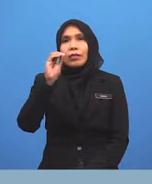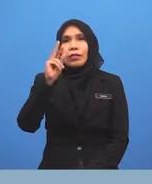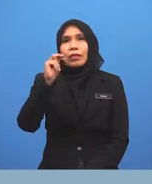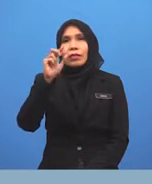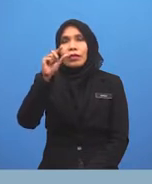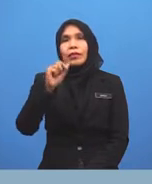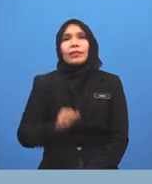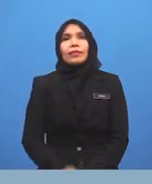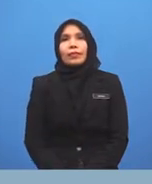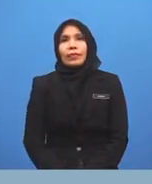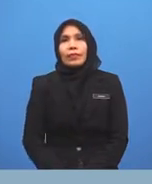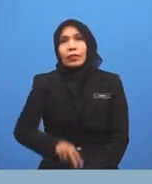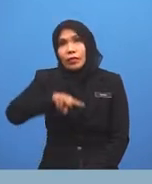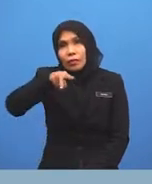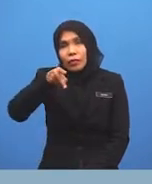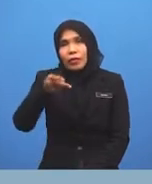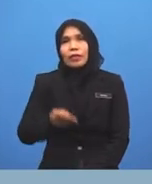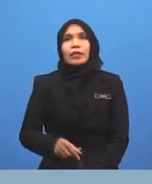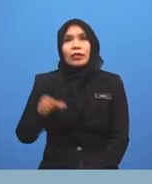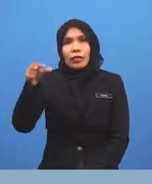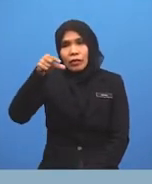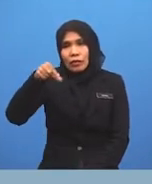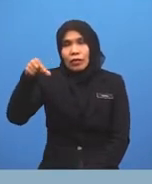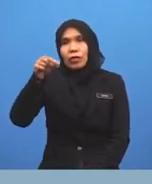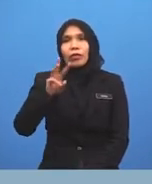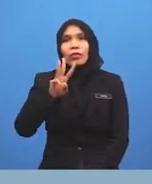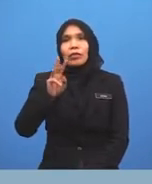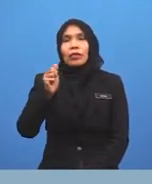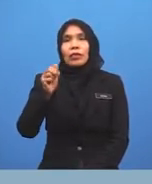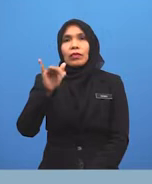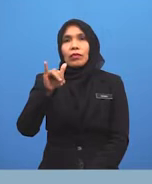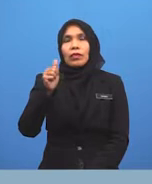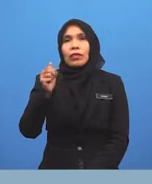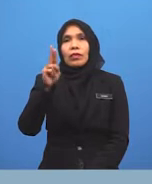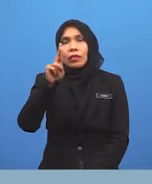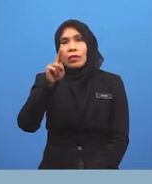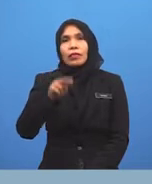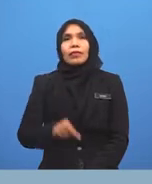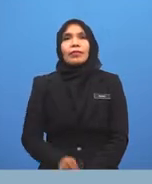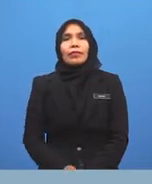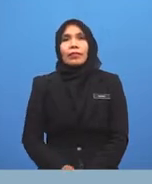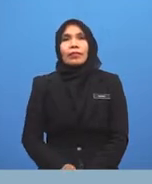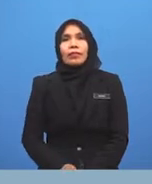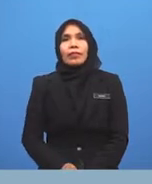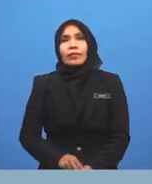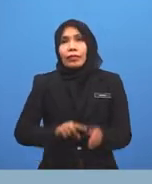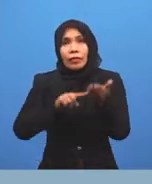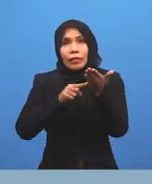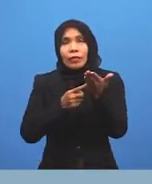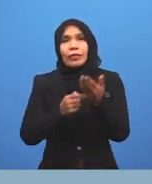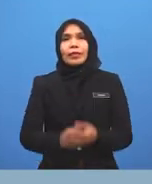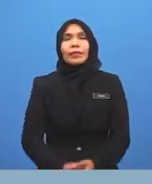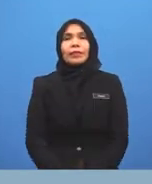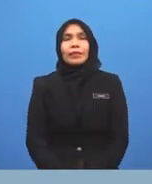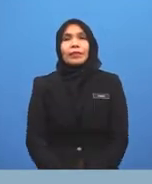arus. Setelah berpusing, gegelung wayar kembali pada kedudukan menegak seperti yang ditunjukkan pada paparan